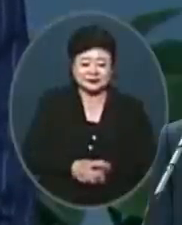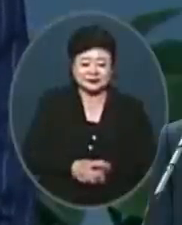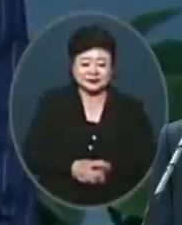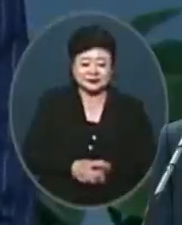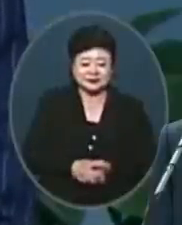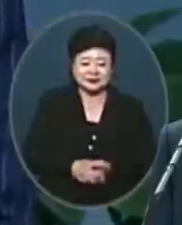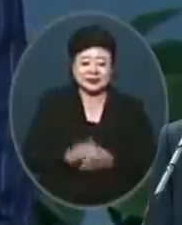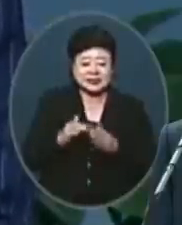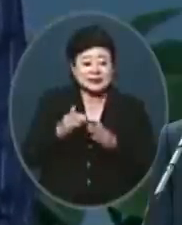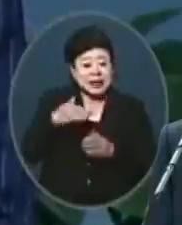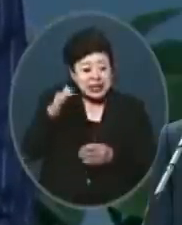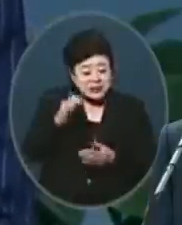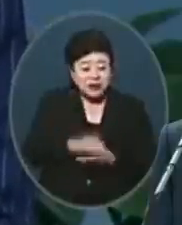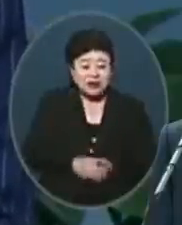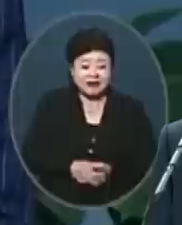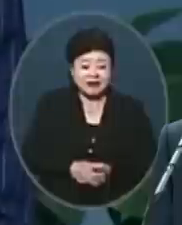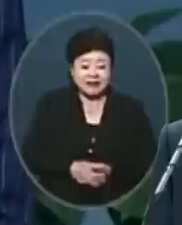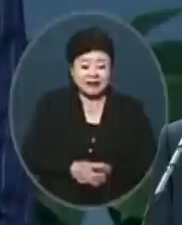집에 가서